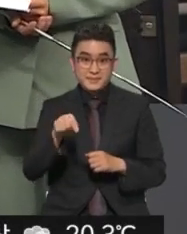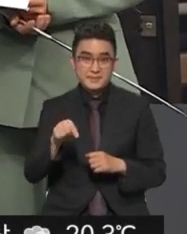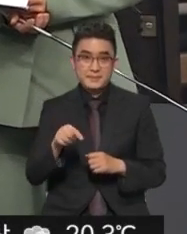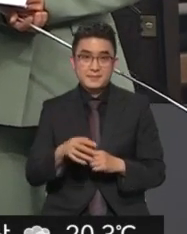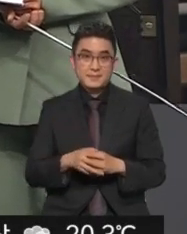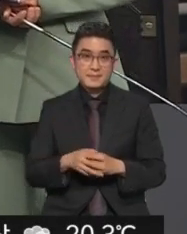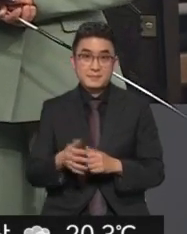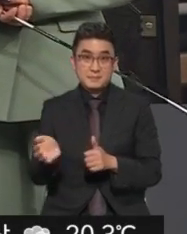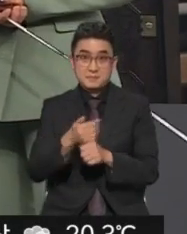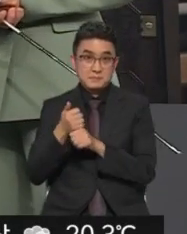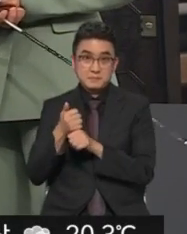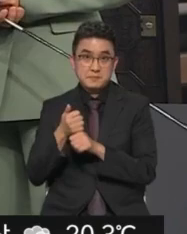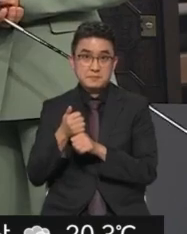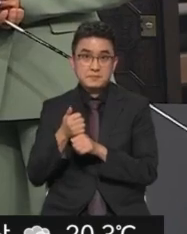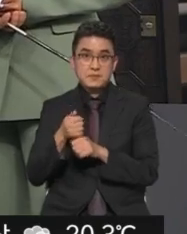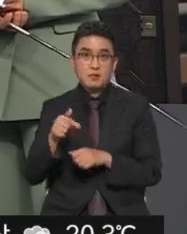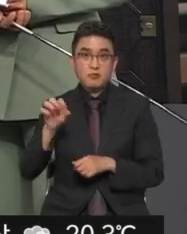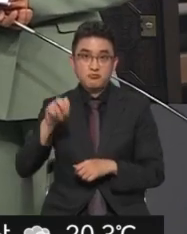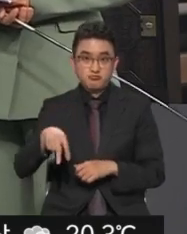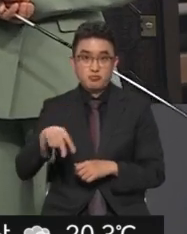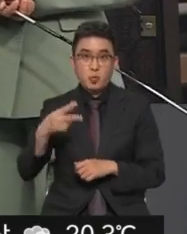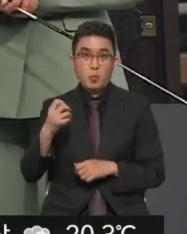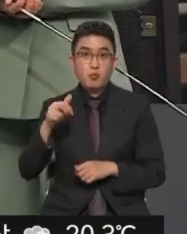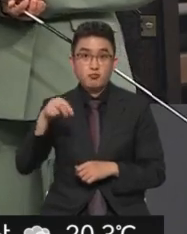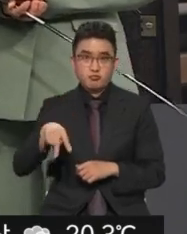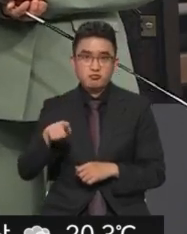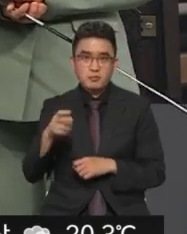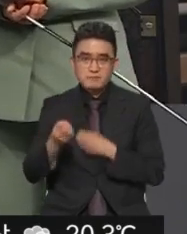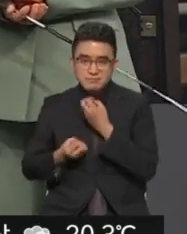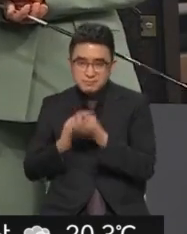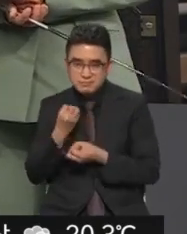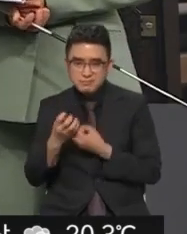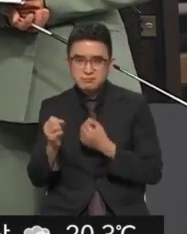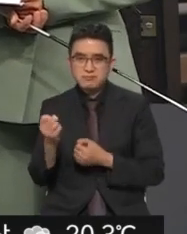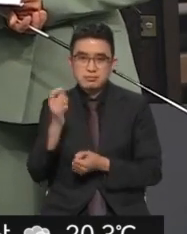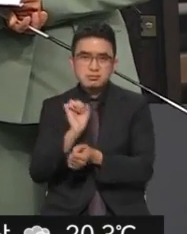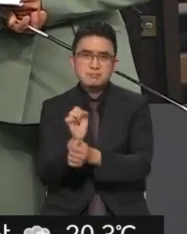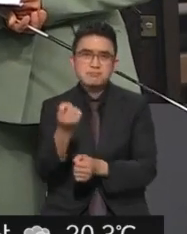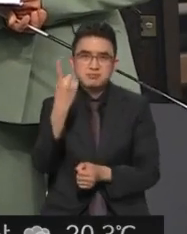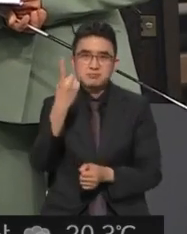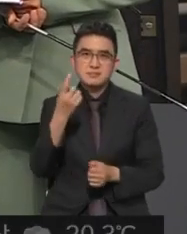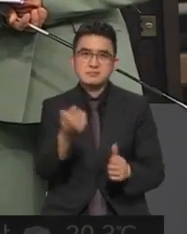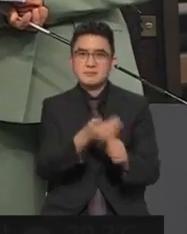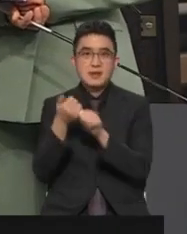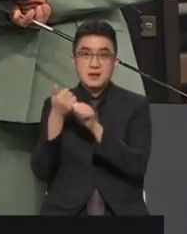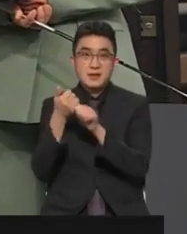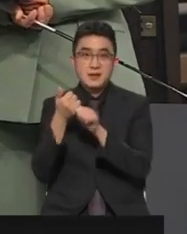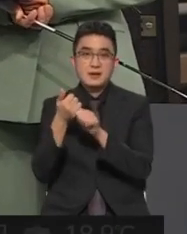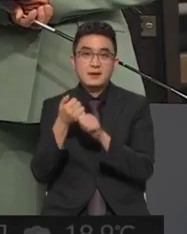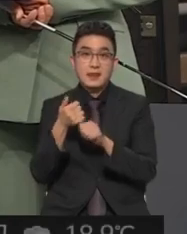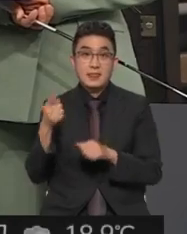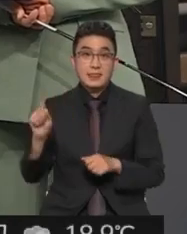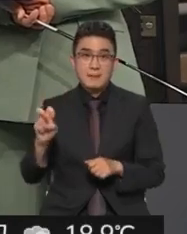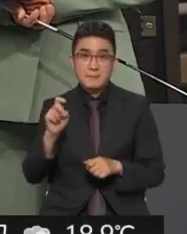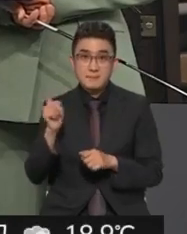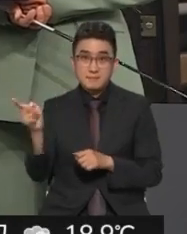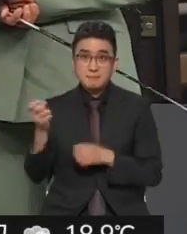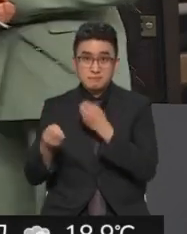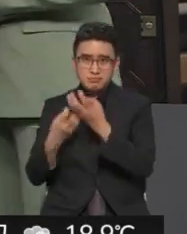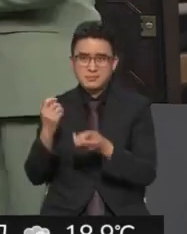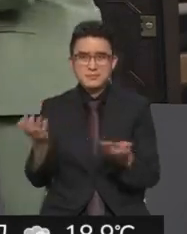성남도시개발공사 기획본부장의 진술 때문이었다고 하죠 나목 변호사의 진술과도 일치했다고